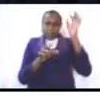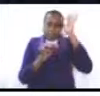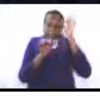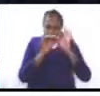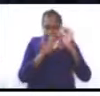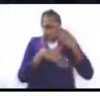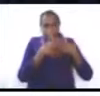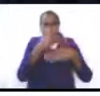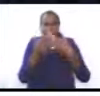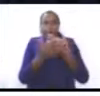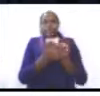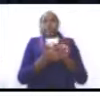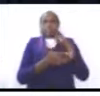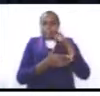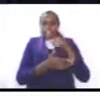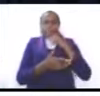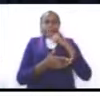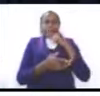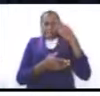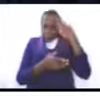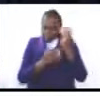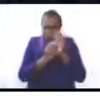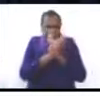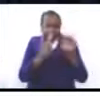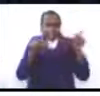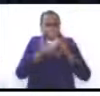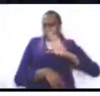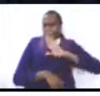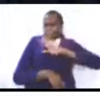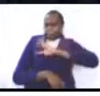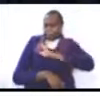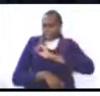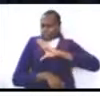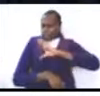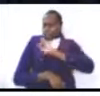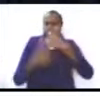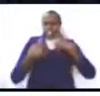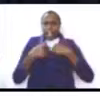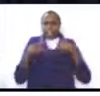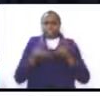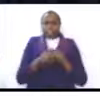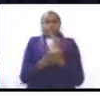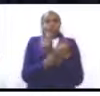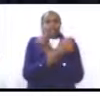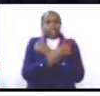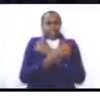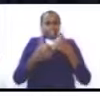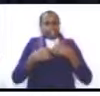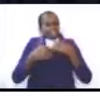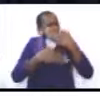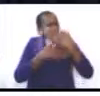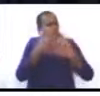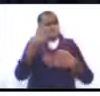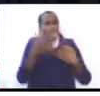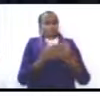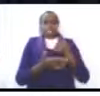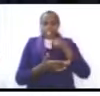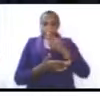yote alikuwa anaifahamu, hata uvumilivu, hata upendo na saburi, yote